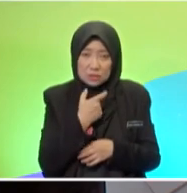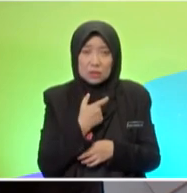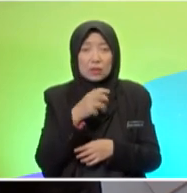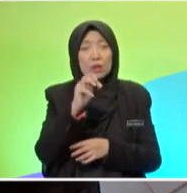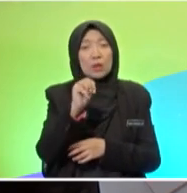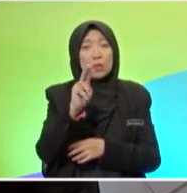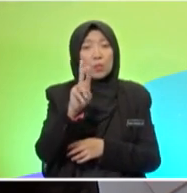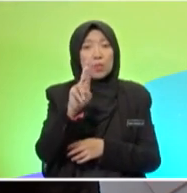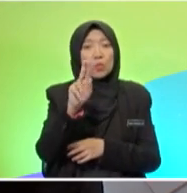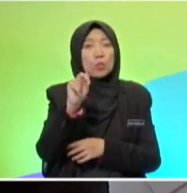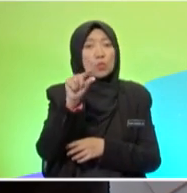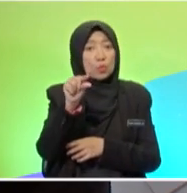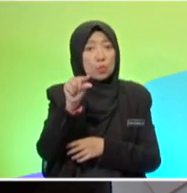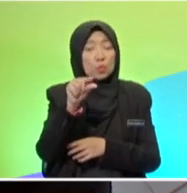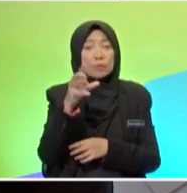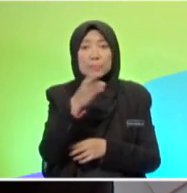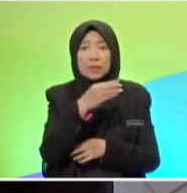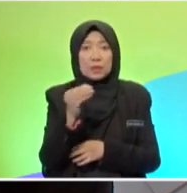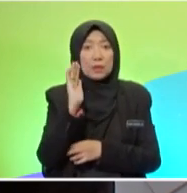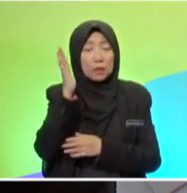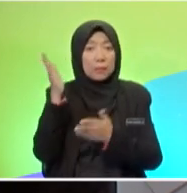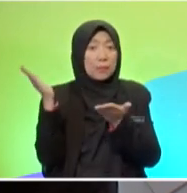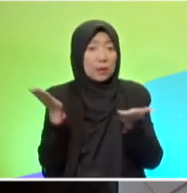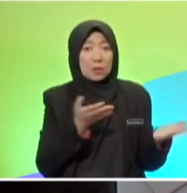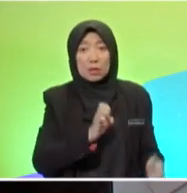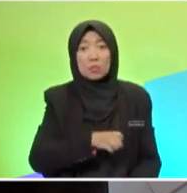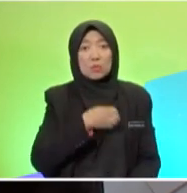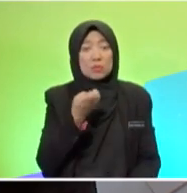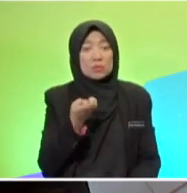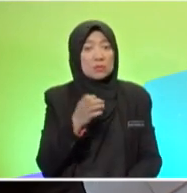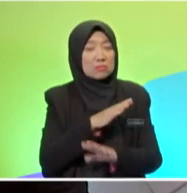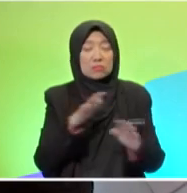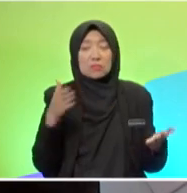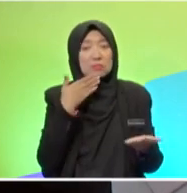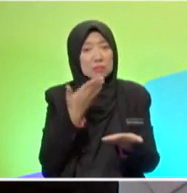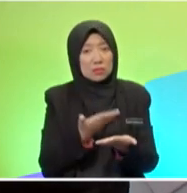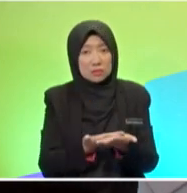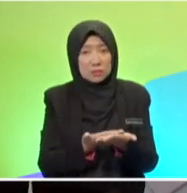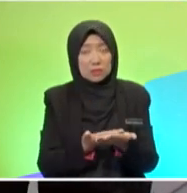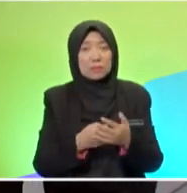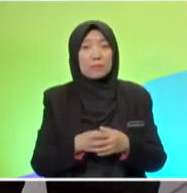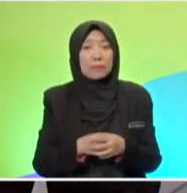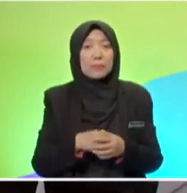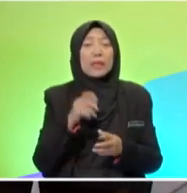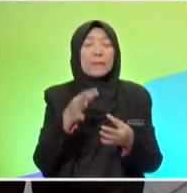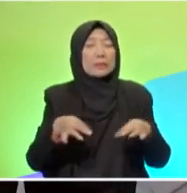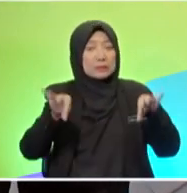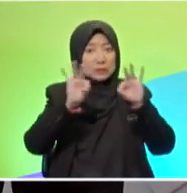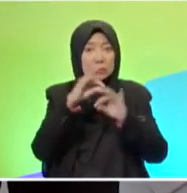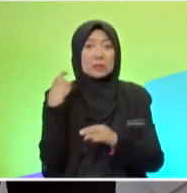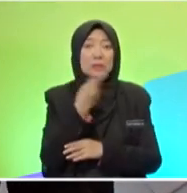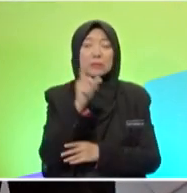jadi akan bawa kepada emosi mereka jadi tak stabil jadi betapa pentingnya kita kena ketahui jenis-jenis